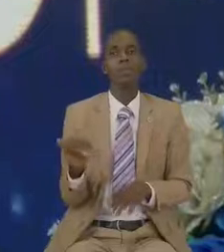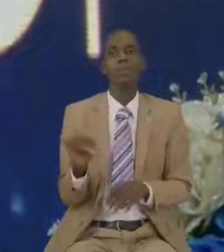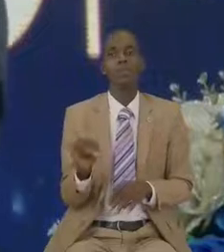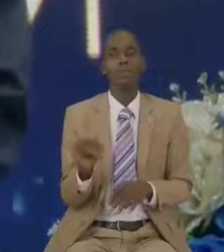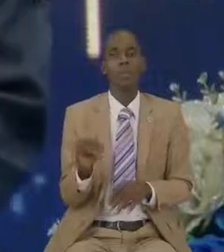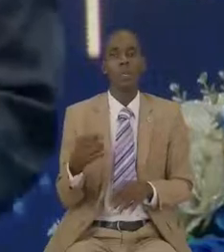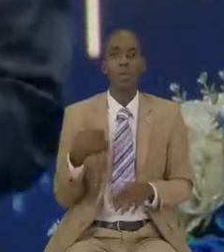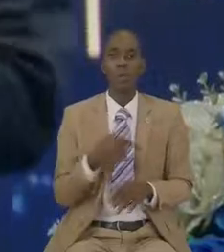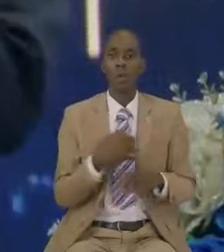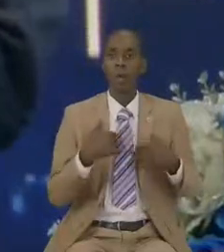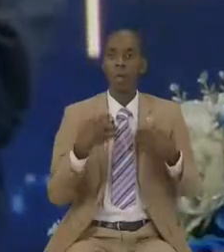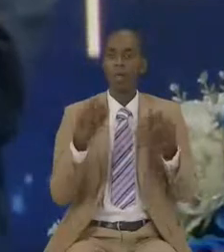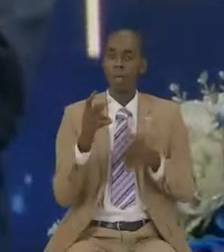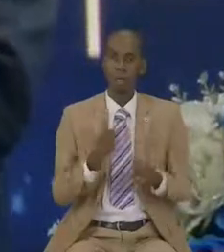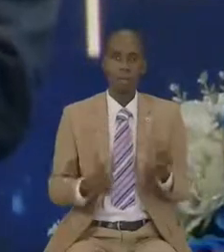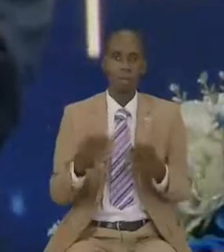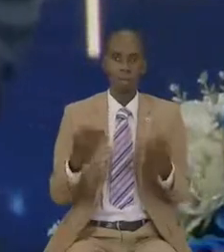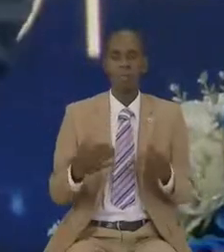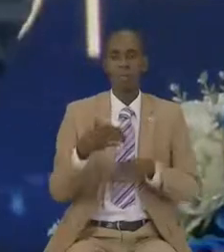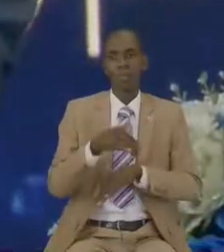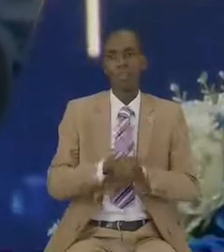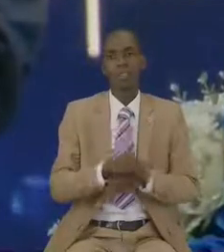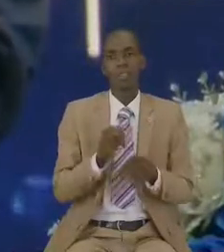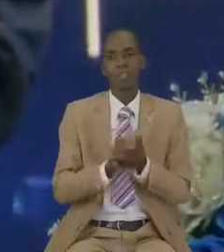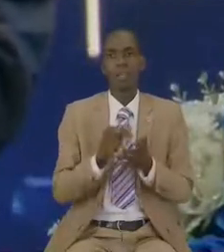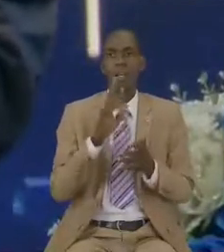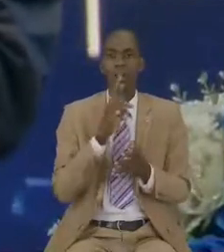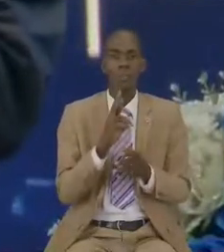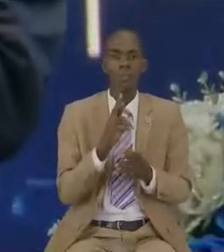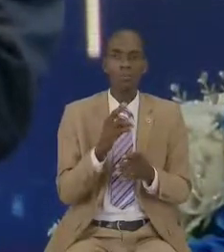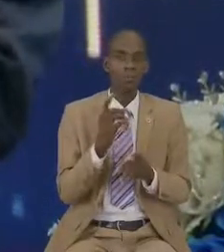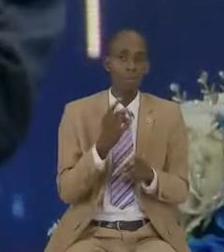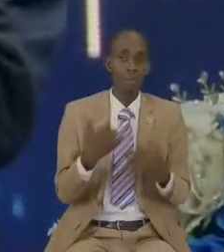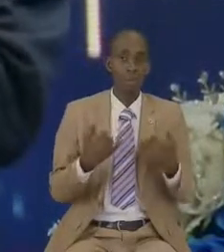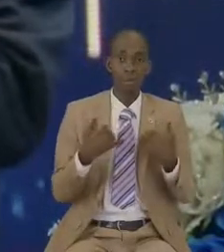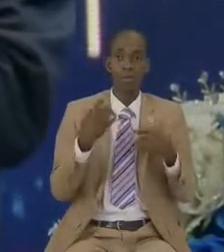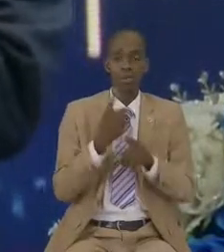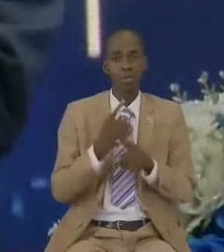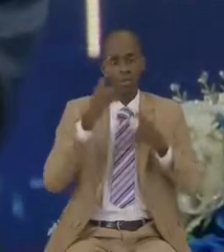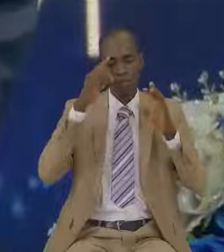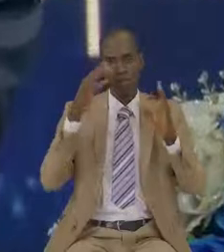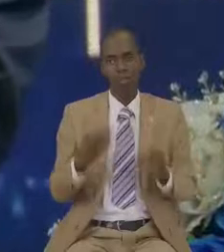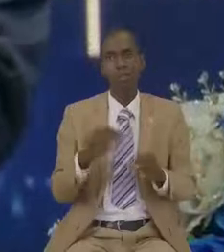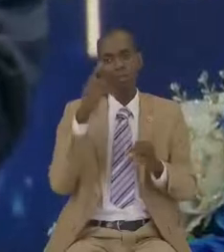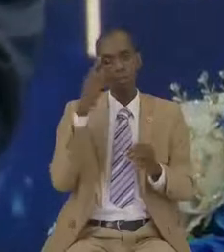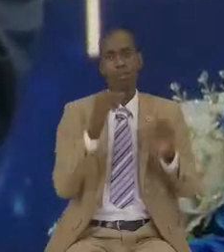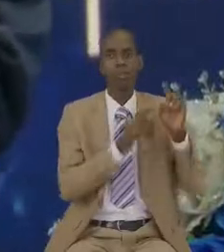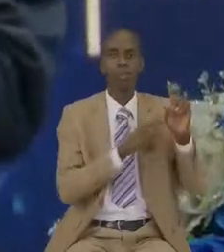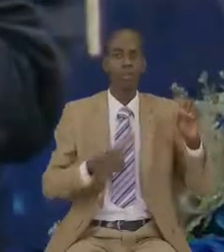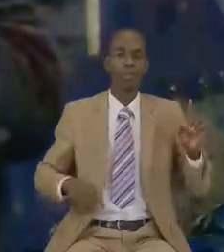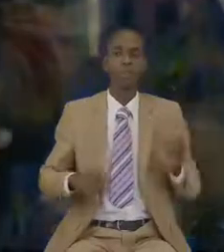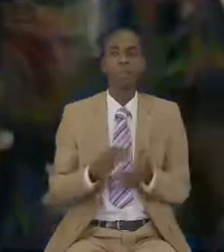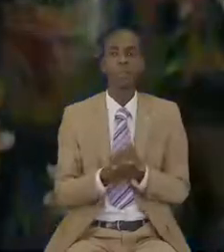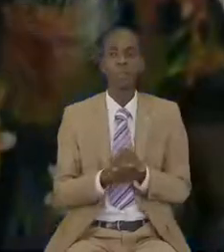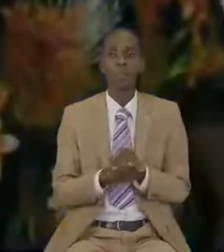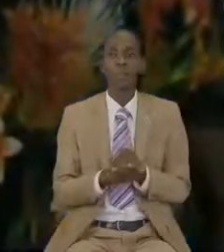mains. Donnez-leur la fiche de décision. Alors, ne vous asseyez pas, restez toujours debout. Nous voulons vous aider.